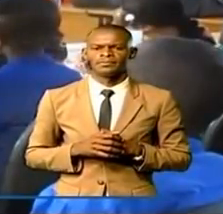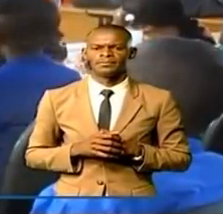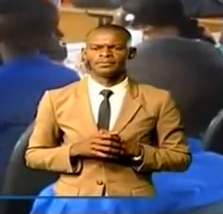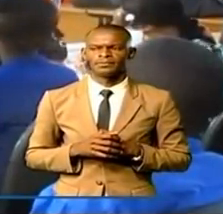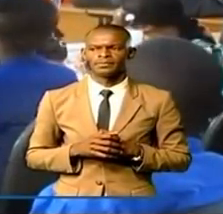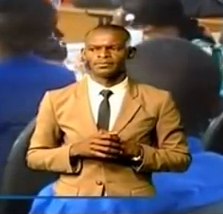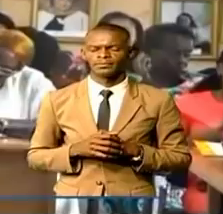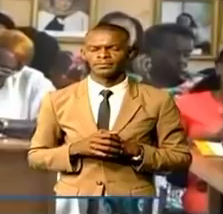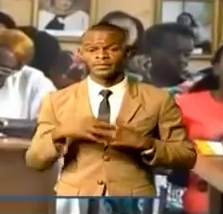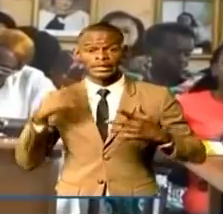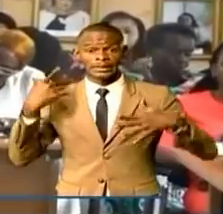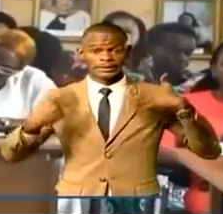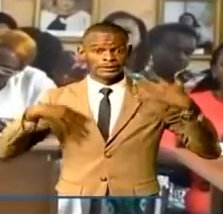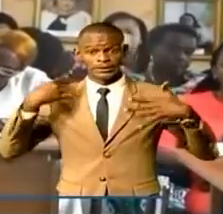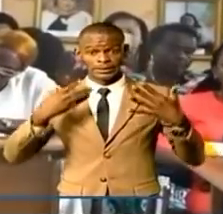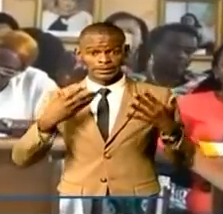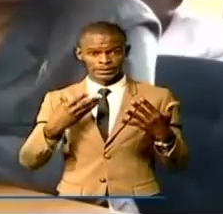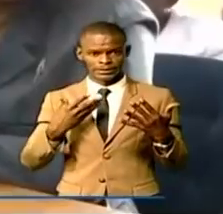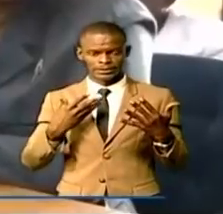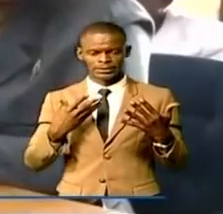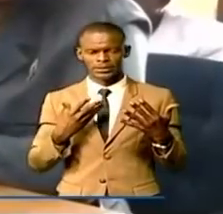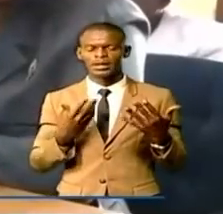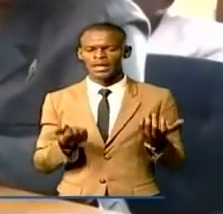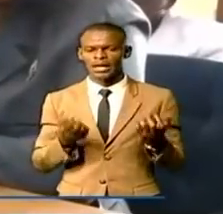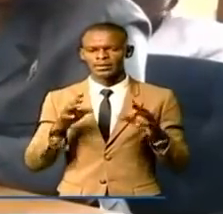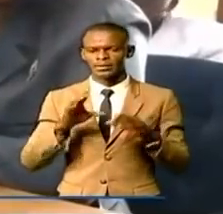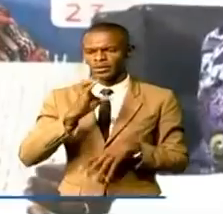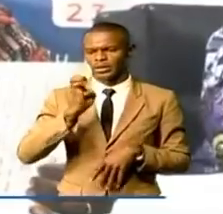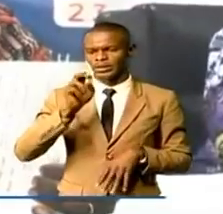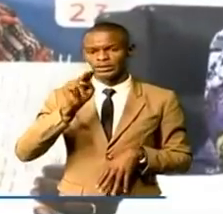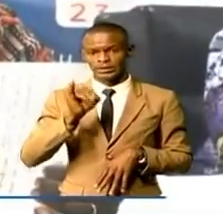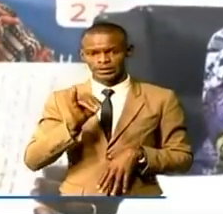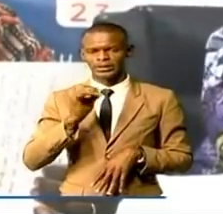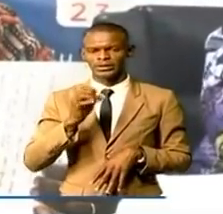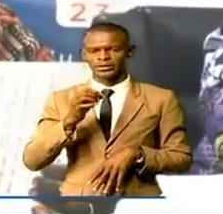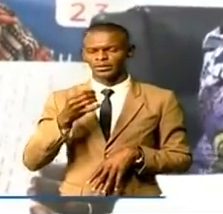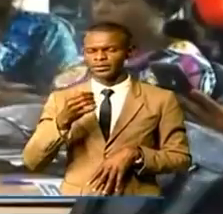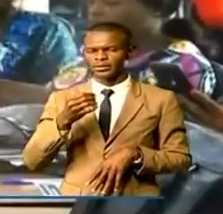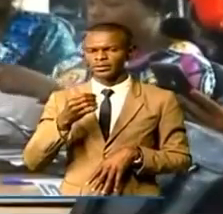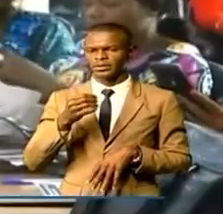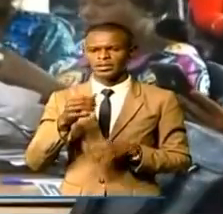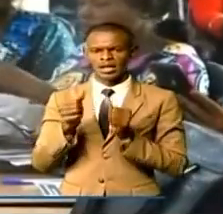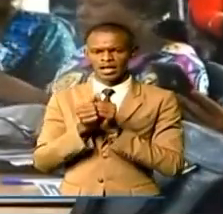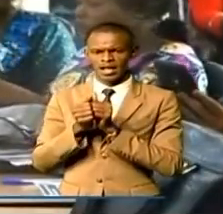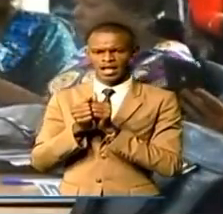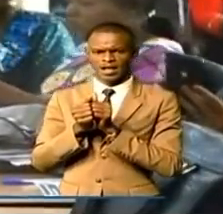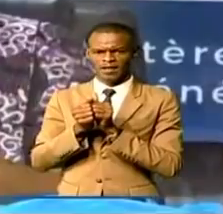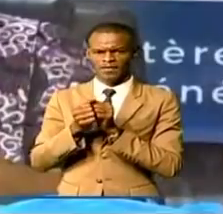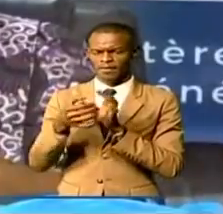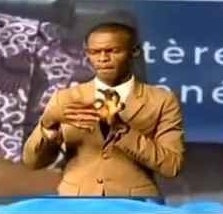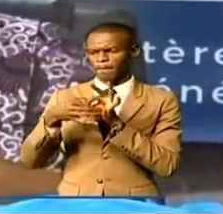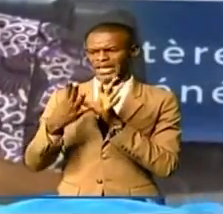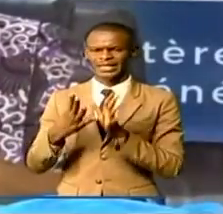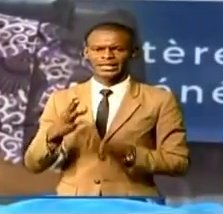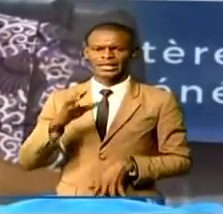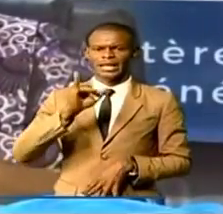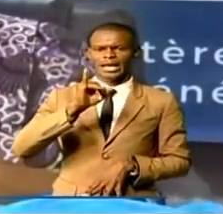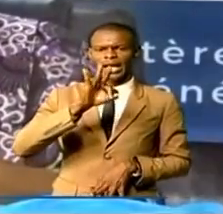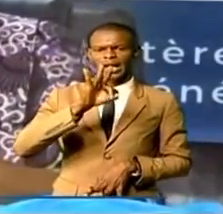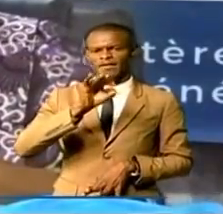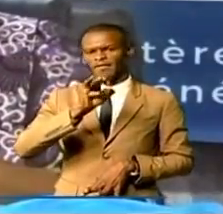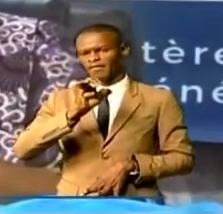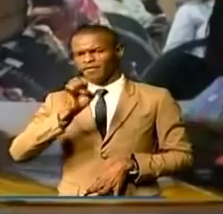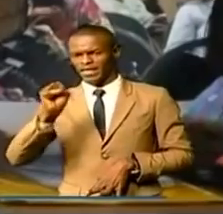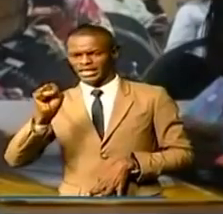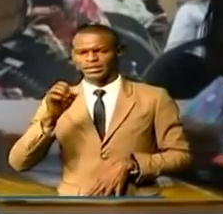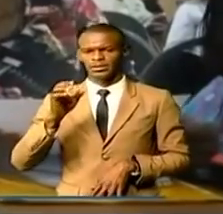la CENI s'est fait accompagner de ses partenaires, notamment ONU Femmes et AIFES. Madame Joséphine Ngalula donne le